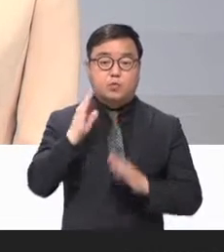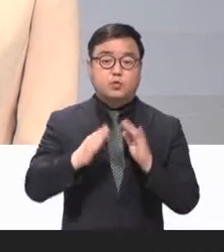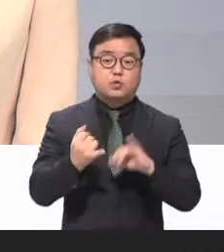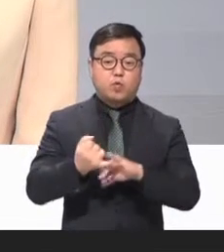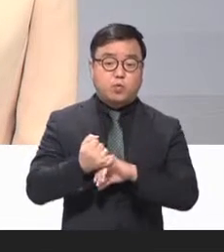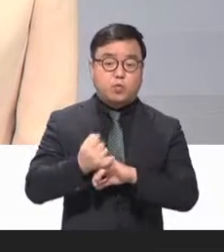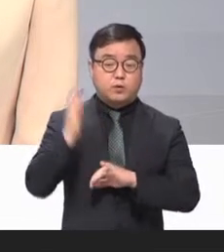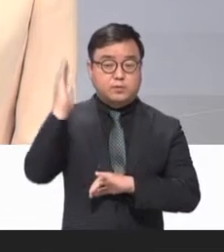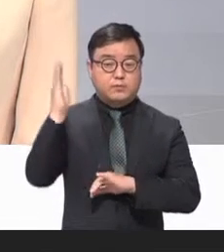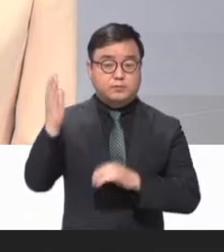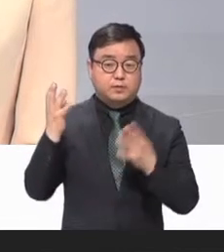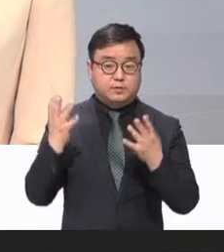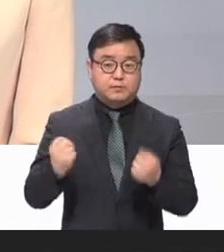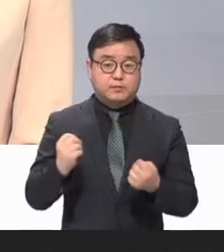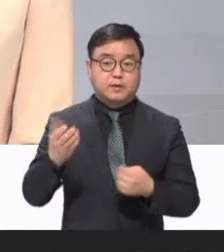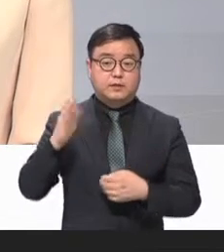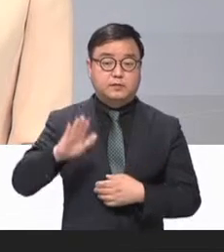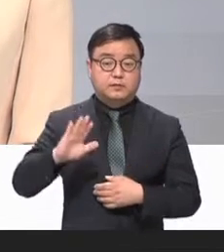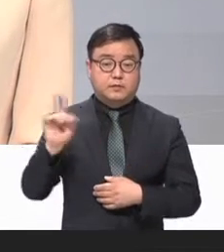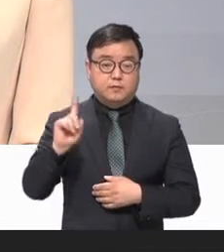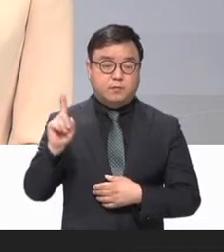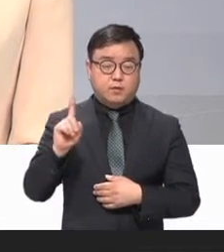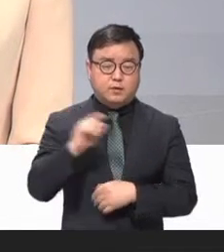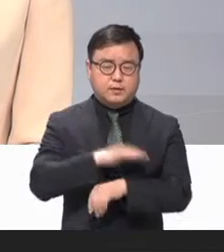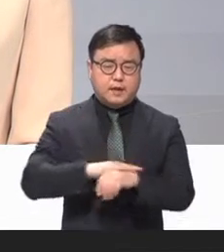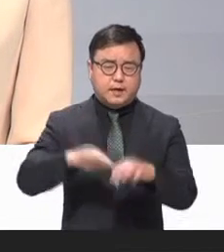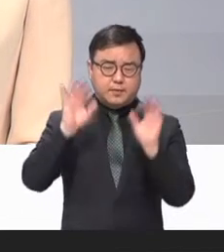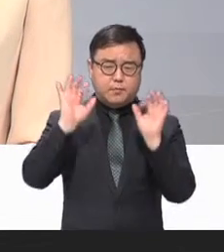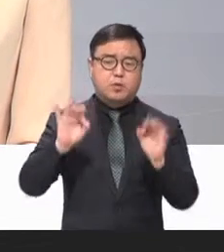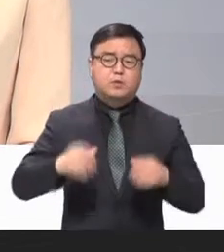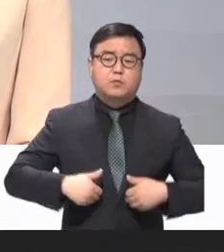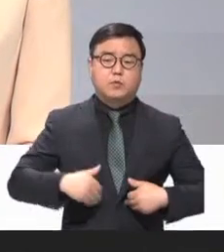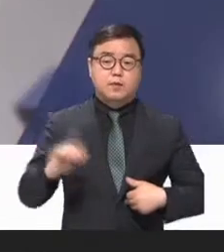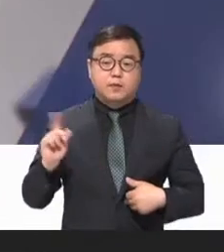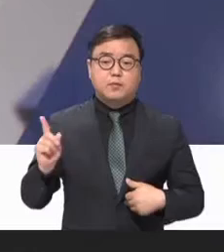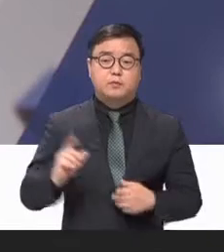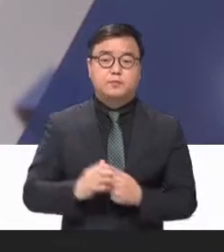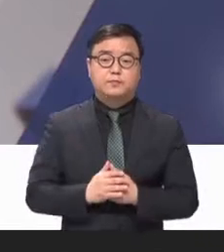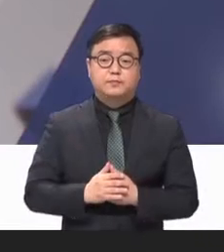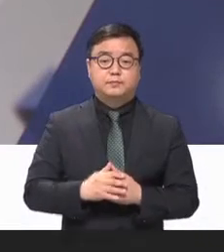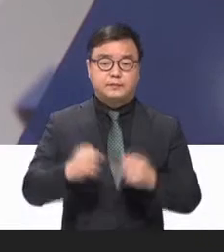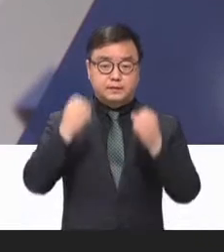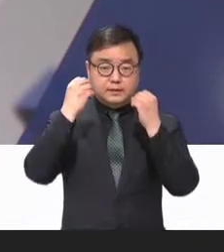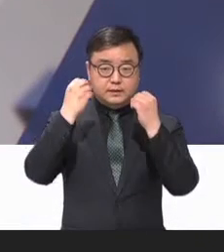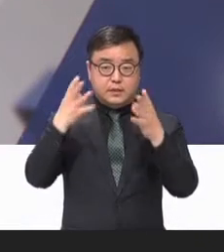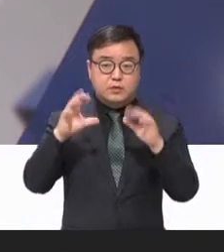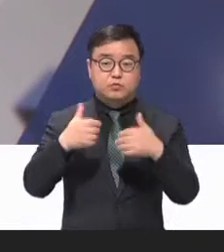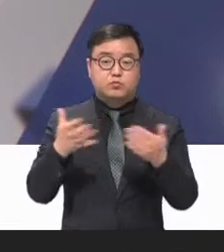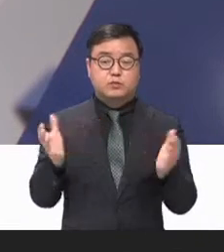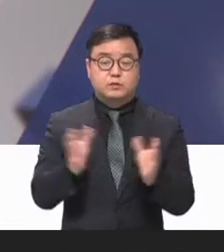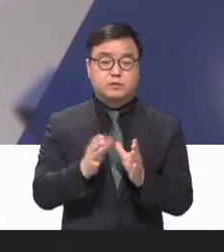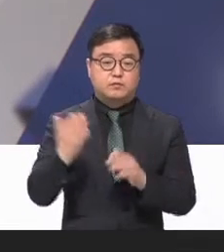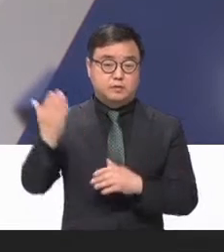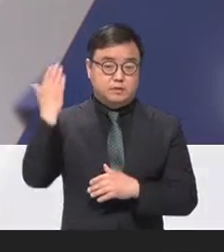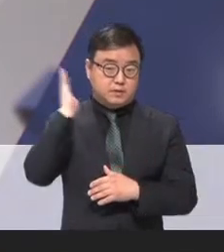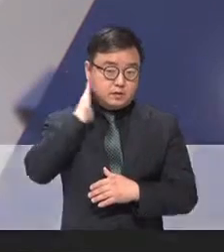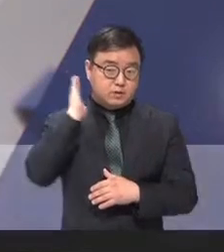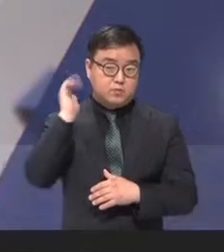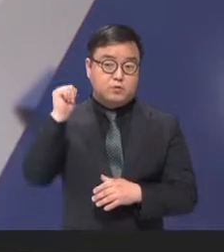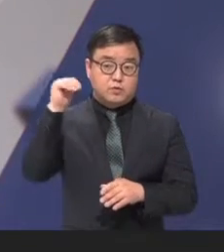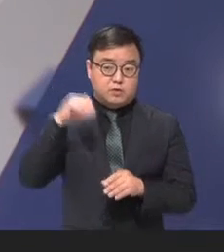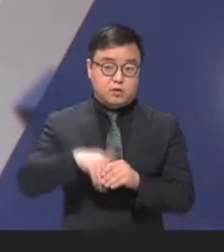많이 내놓은 걸로 알고 있는데 좀 눈여겨봐야 할 주요 공약들 어떤 게 있습니까? 네, 새누리당의 경우는 지난 대통령 선거